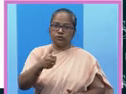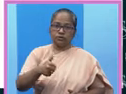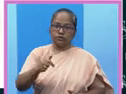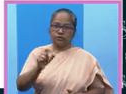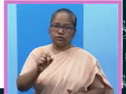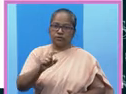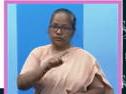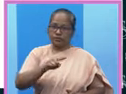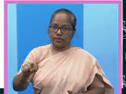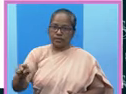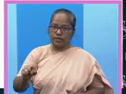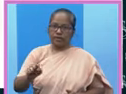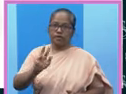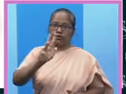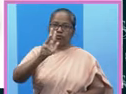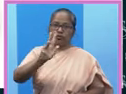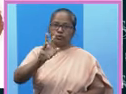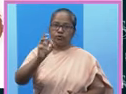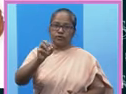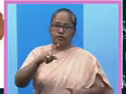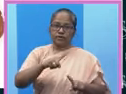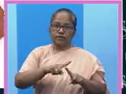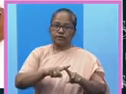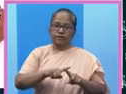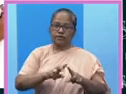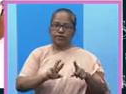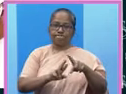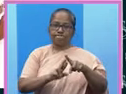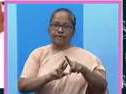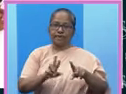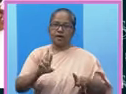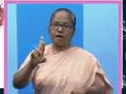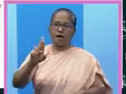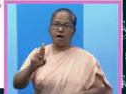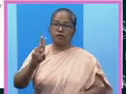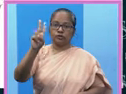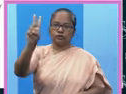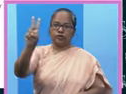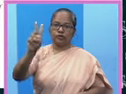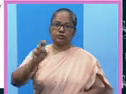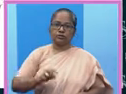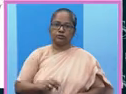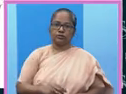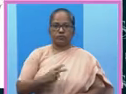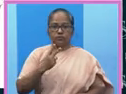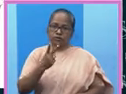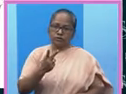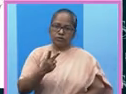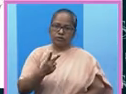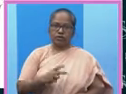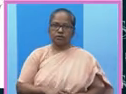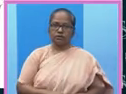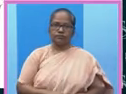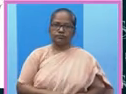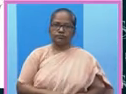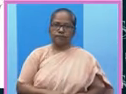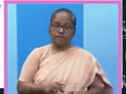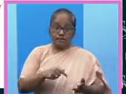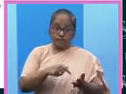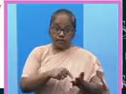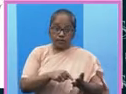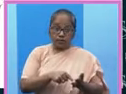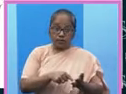360 டிகிரியில் 90 டிகிரி இன்ட்டு பை ஆர் ஸ்கொயர். புரிஞ்சுதா மாணவர்களே? கவனிங்க,